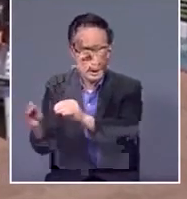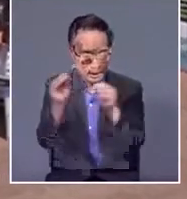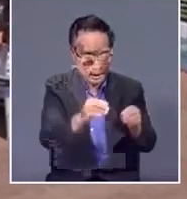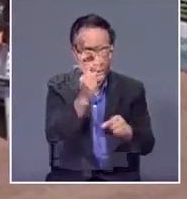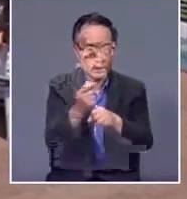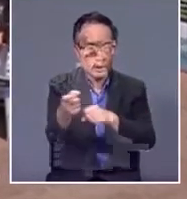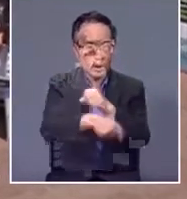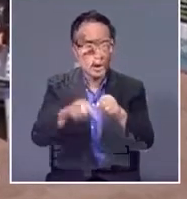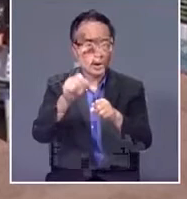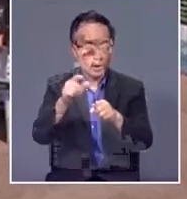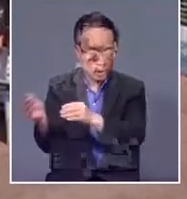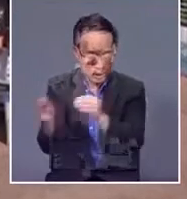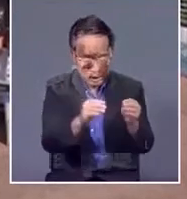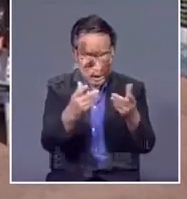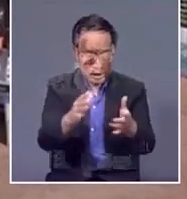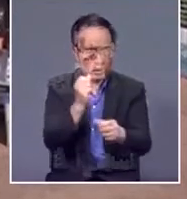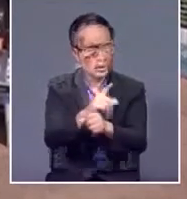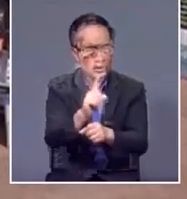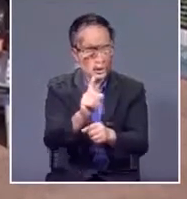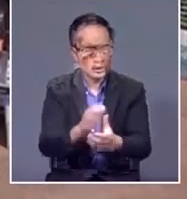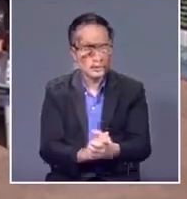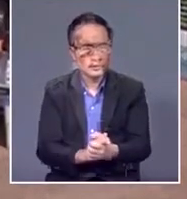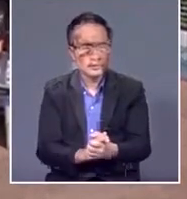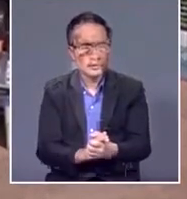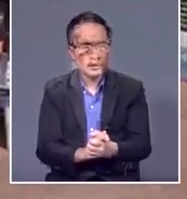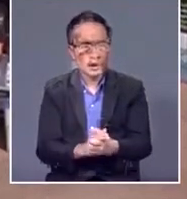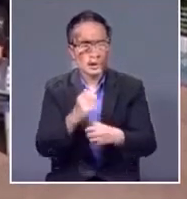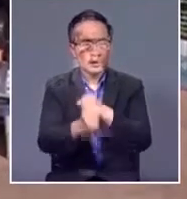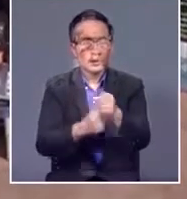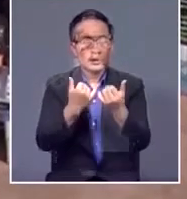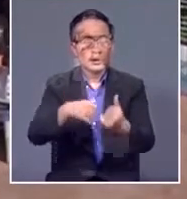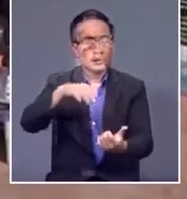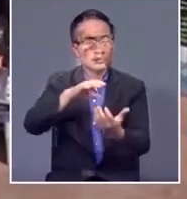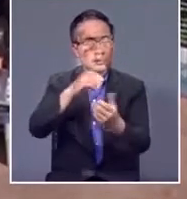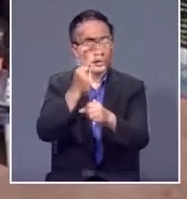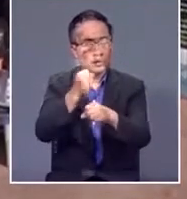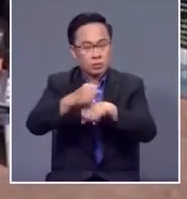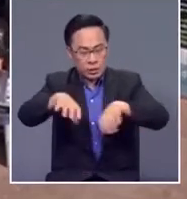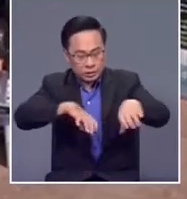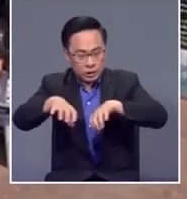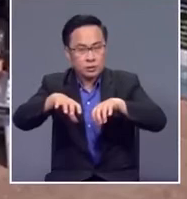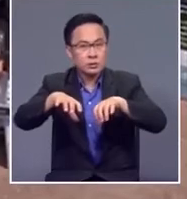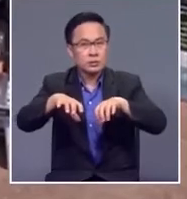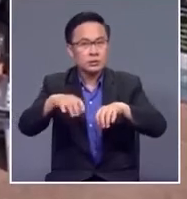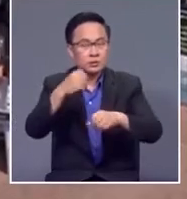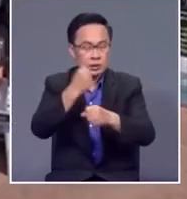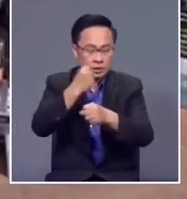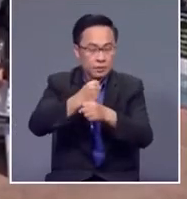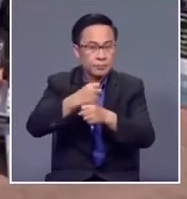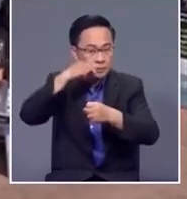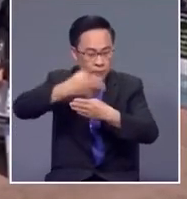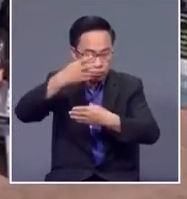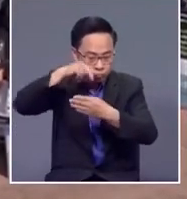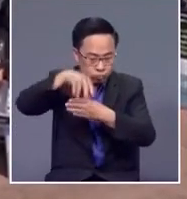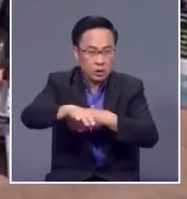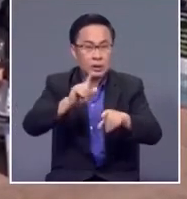มคะ ครับในส่วนของกรมชลประทานนะครับปีนี้เราก็ปรับปฏิทินนะครับตามความต้องการของเกษตรกรในพื้นที ่ค่ะ แล้วก็วิถีชีวิตของเกษตรกรที่เ